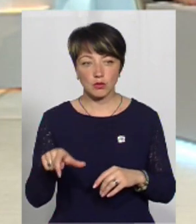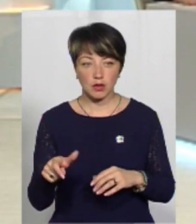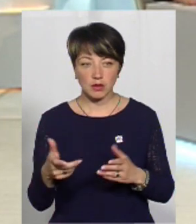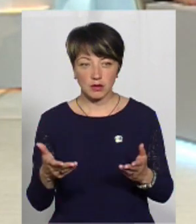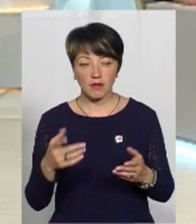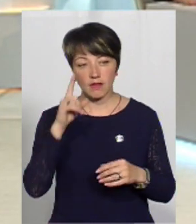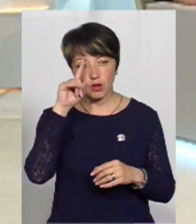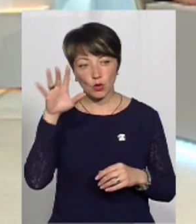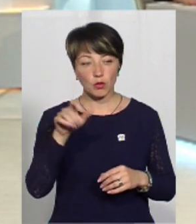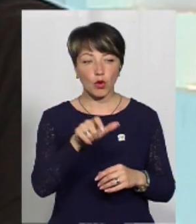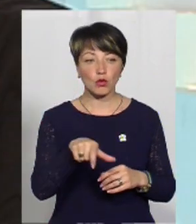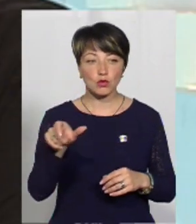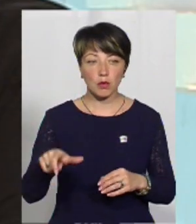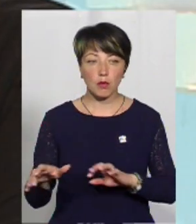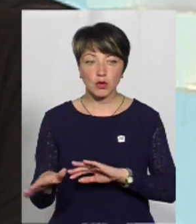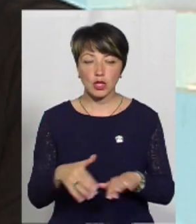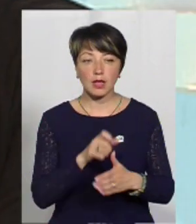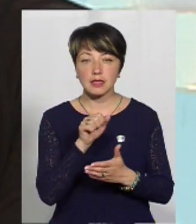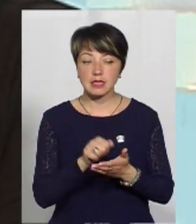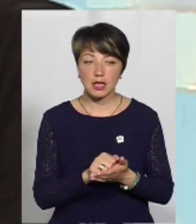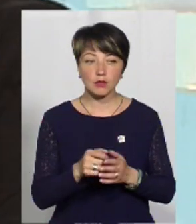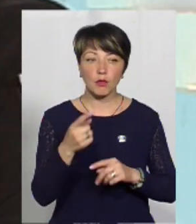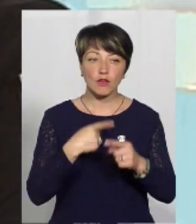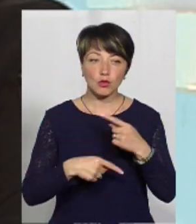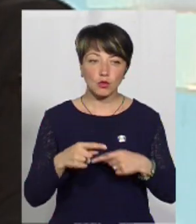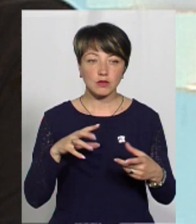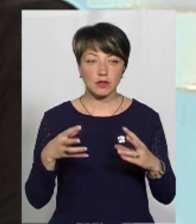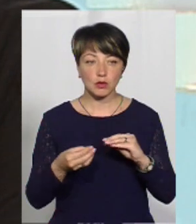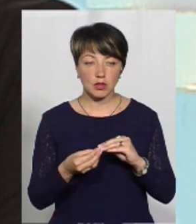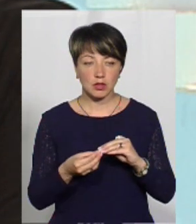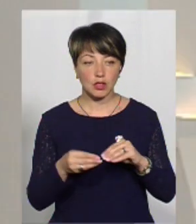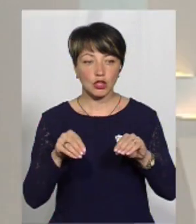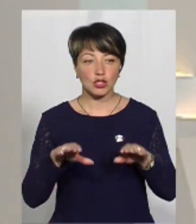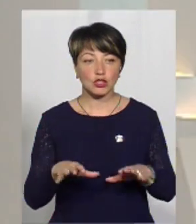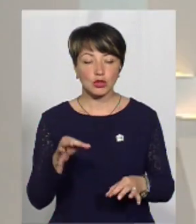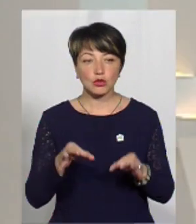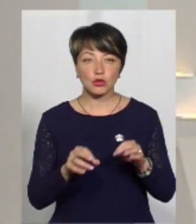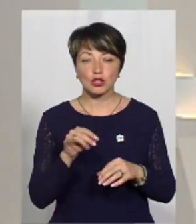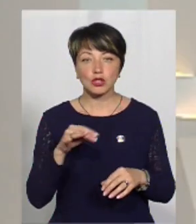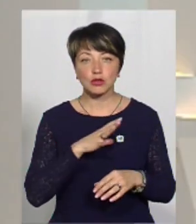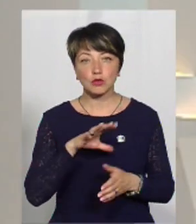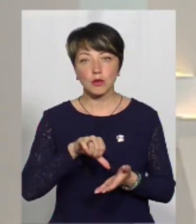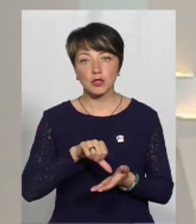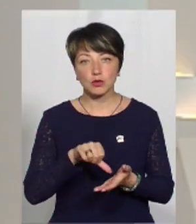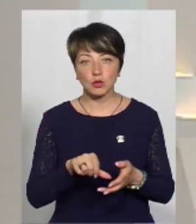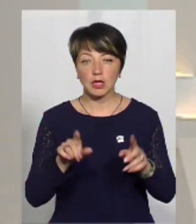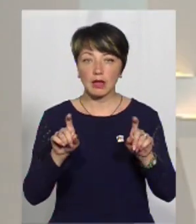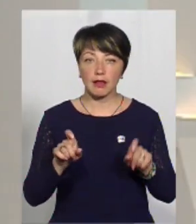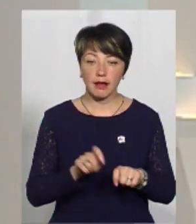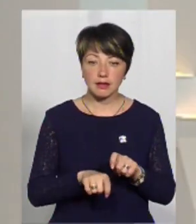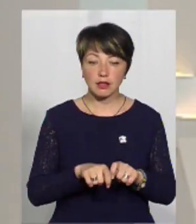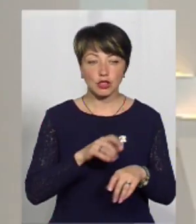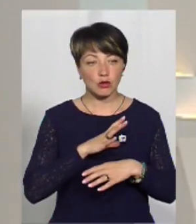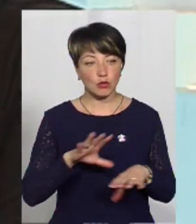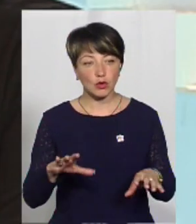ну як резонансні, відомі особи, які пройшли атестацію, чи повернулися внаслідок рішення суду, чи вони дійсно були присутні на тестах, чи вони не